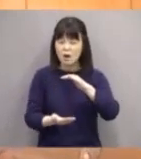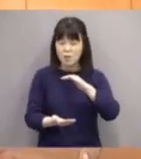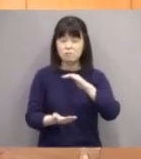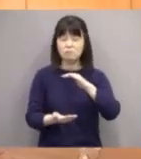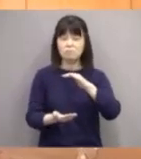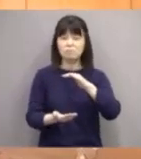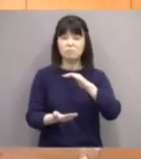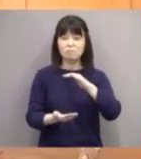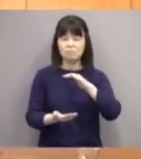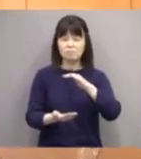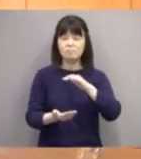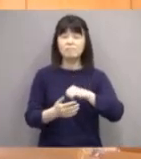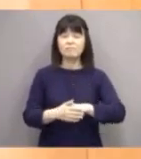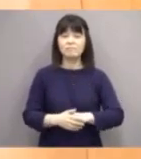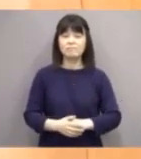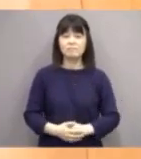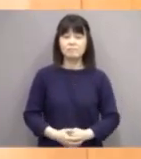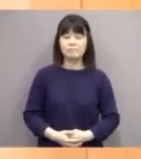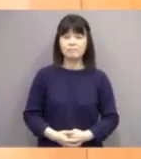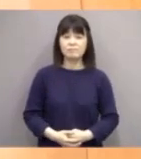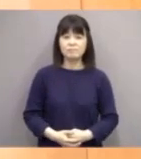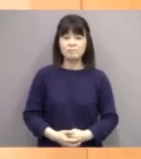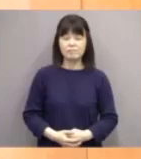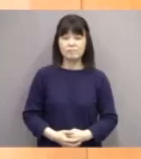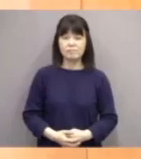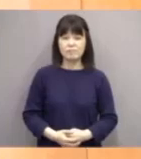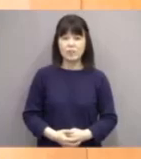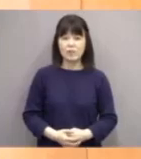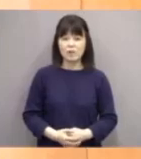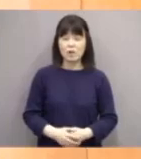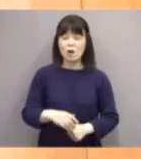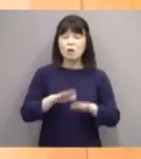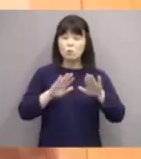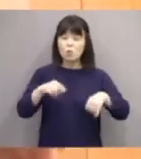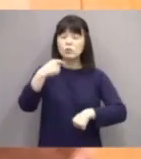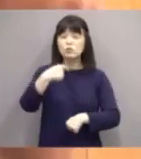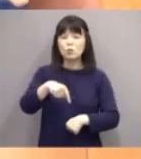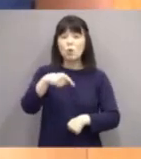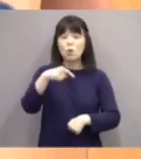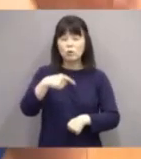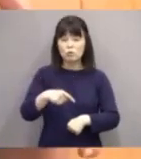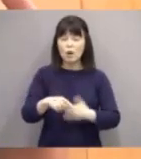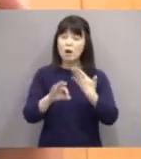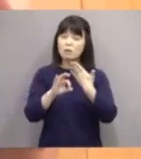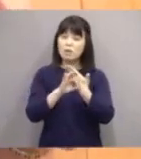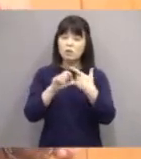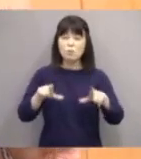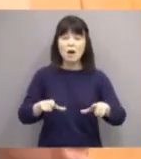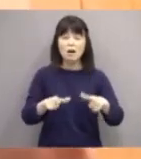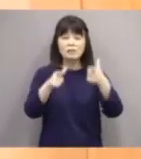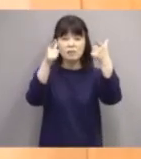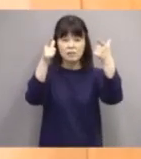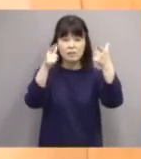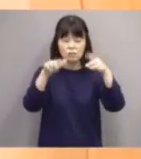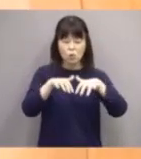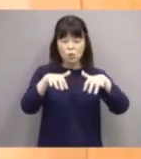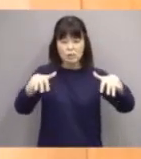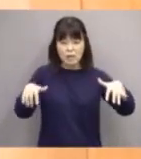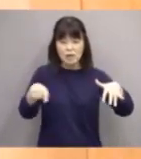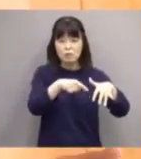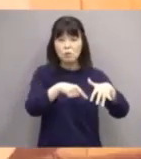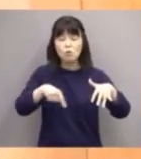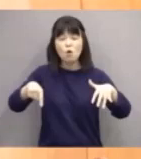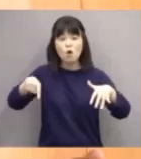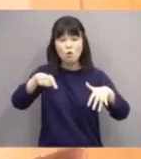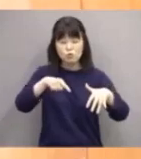勢でやっています。いわゆる幼児教育は人間を一本の木に例えるとその根っこの部分